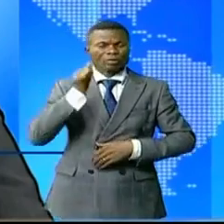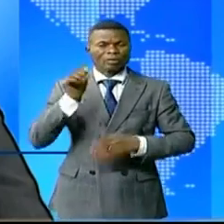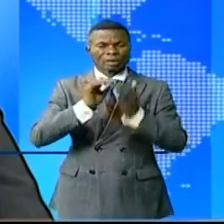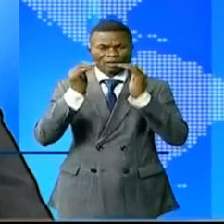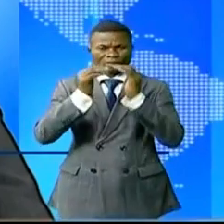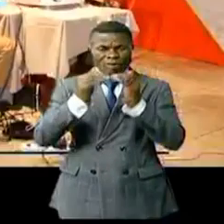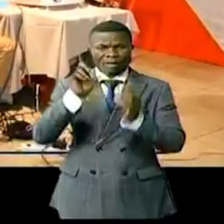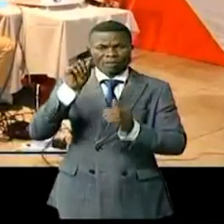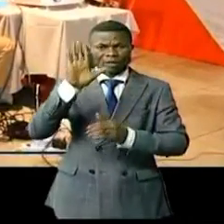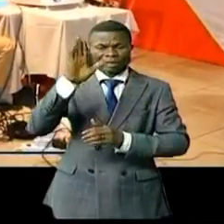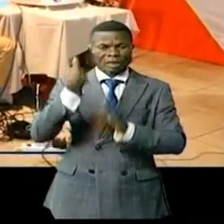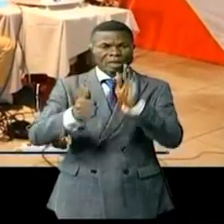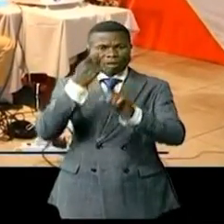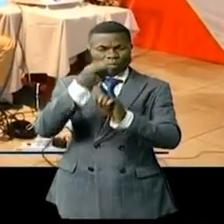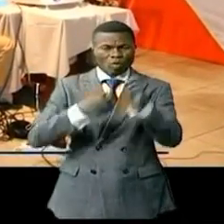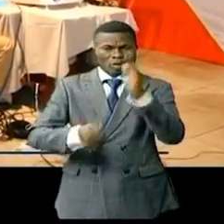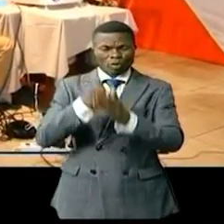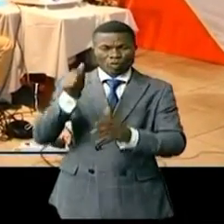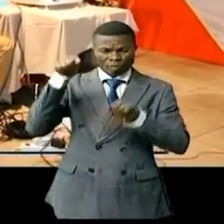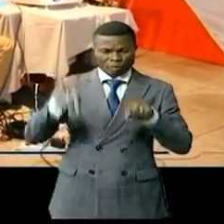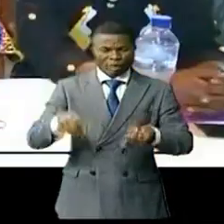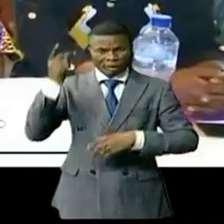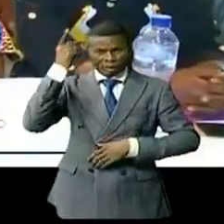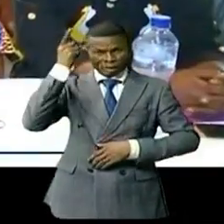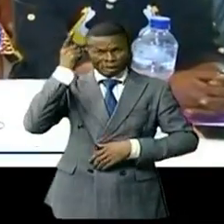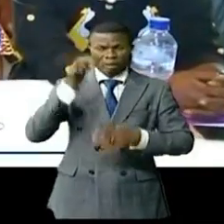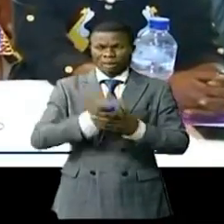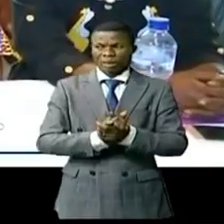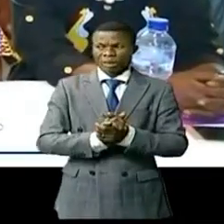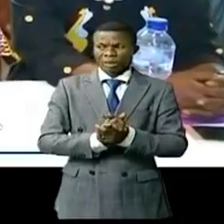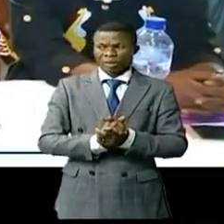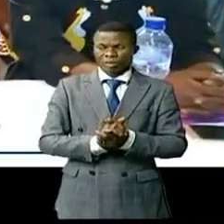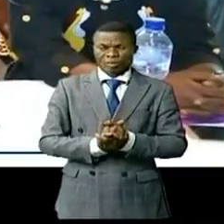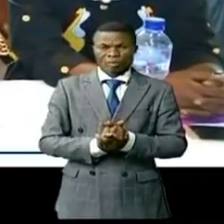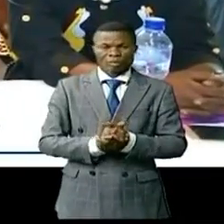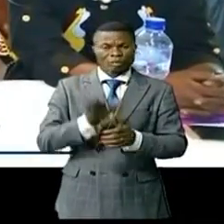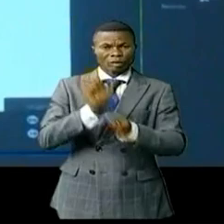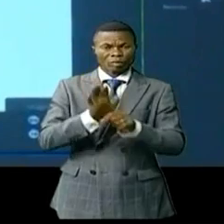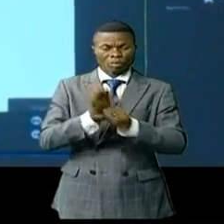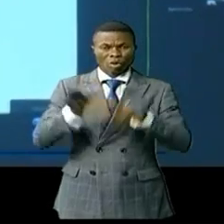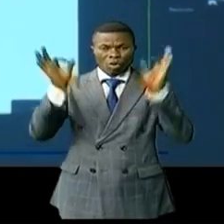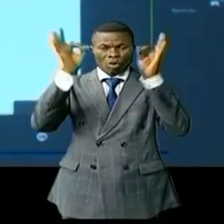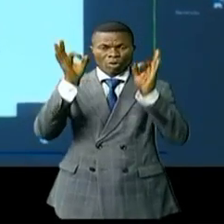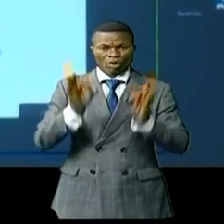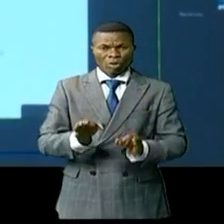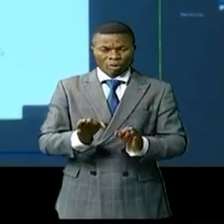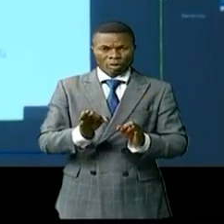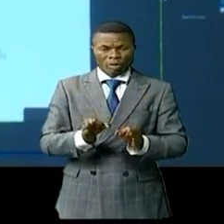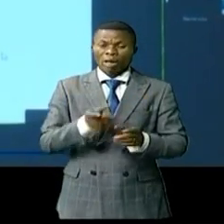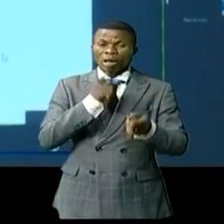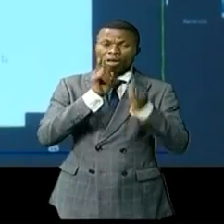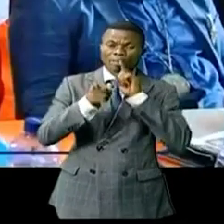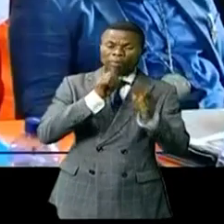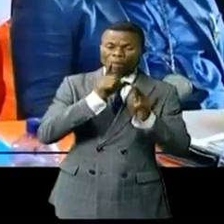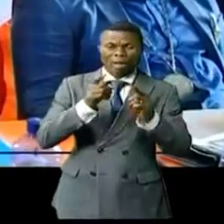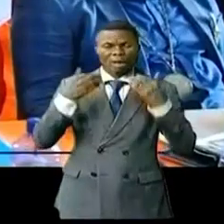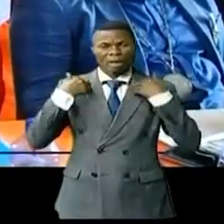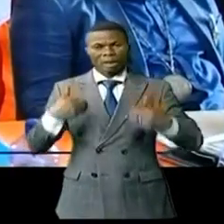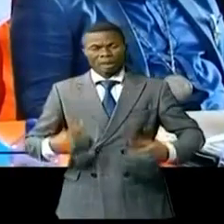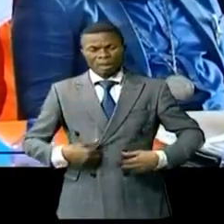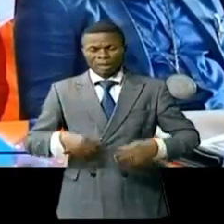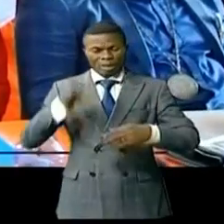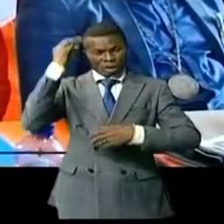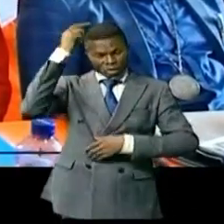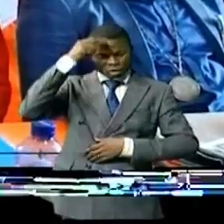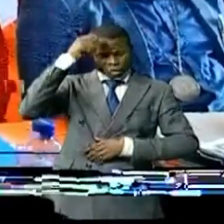Kinshasa. Les violences faites aux femmes prennent diverses formes. Elles sont soit verbales, physiques, psychologiques